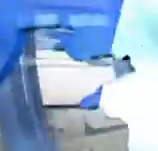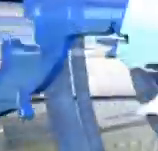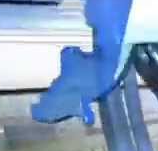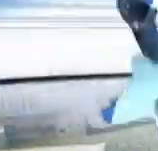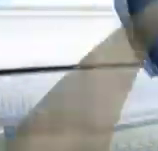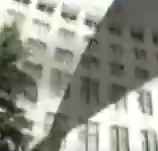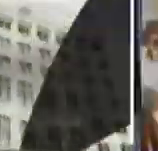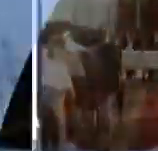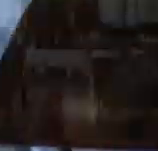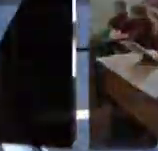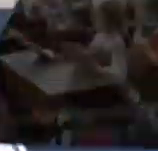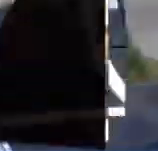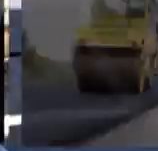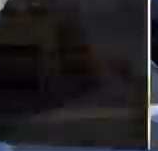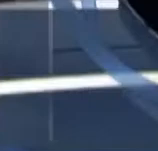Музика